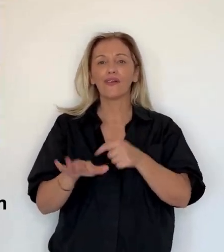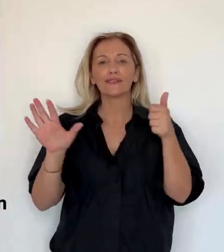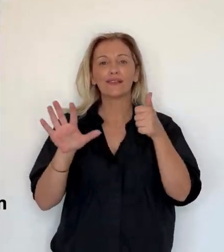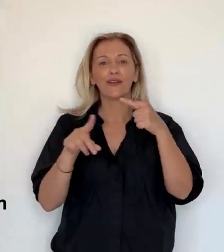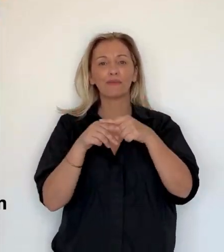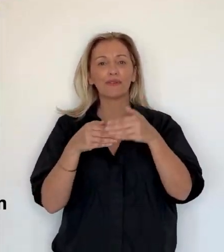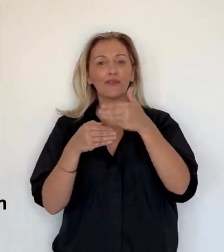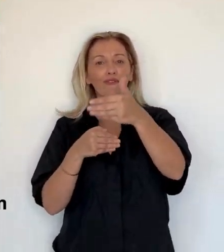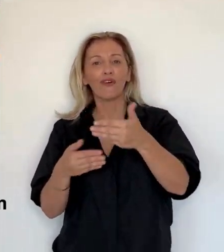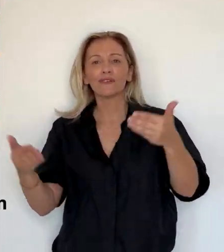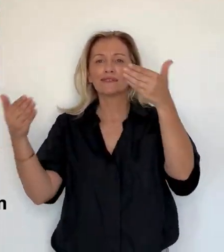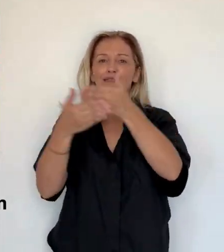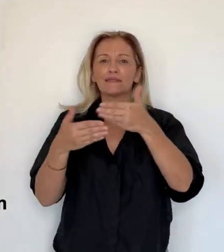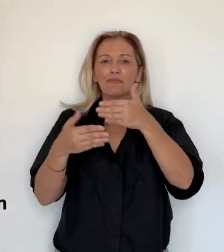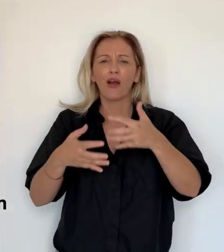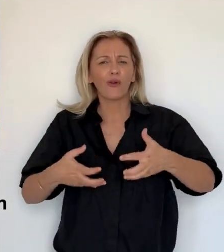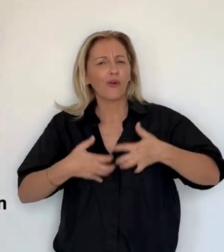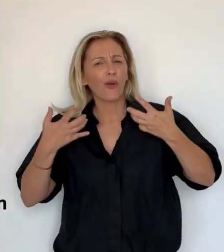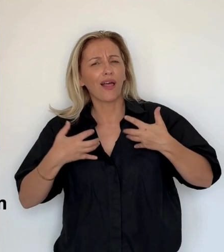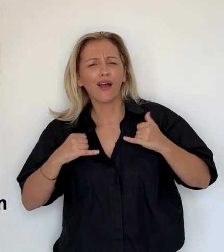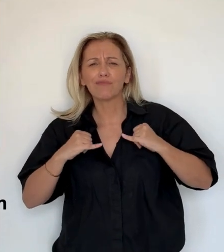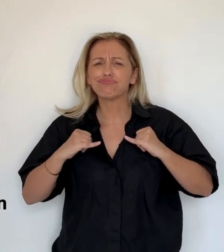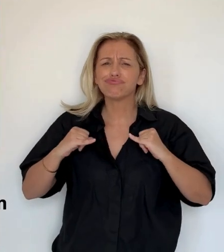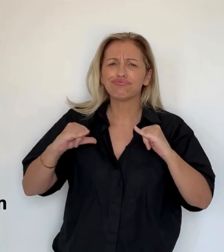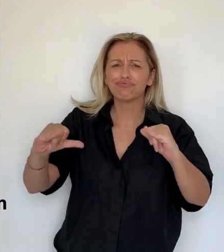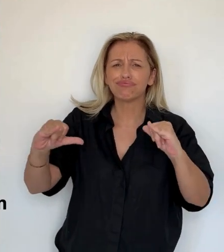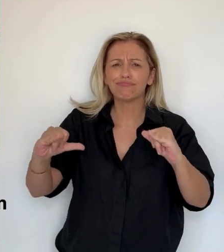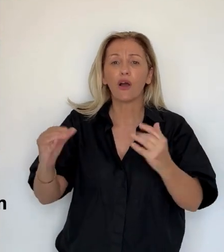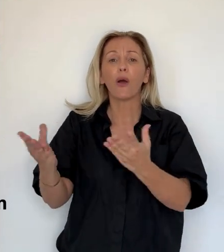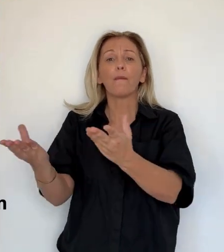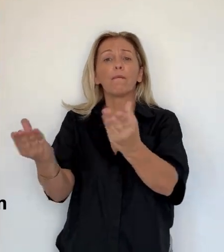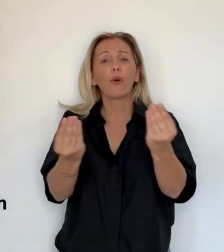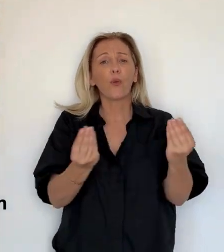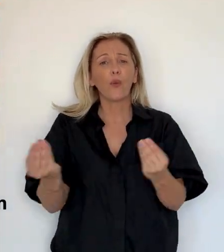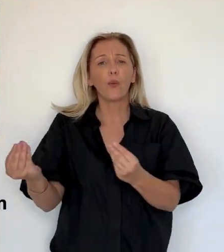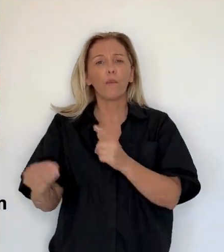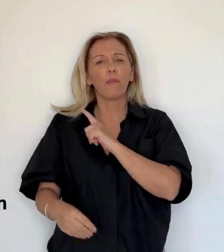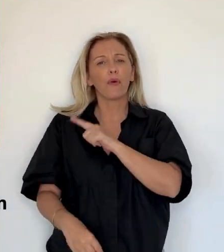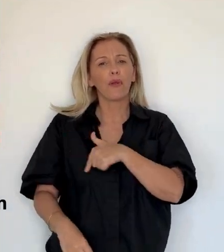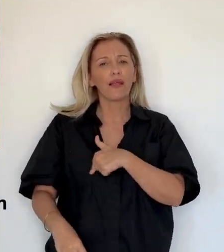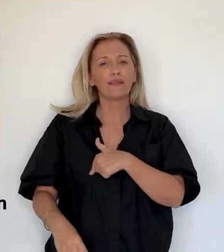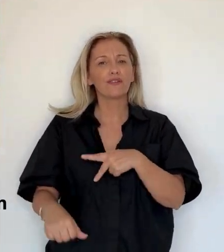Il est 18h30 hier soir, lorsque la tension monte d'un cran.